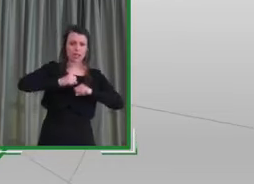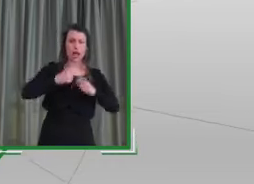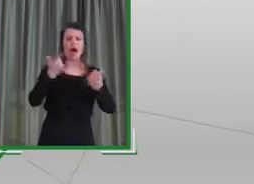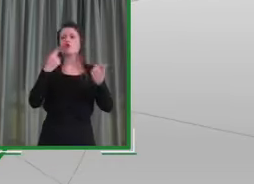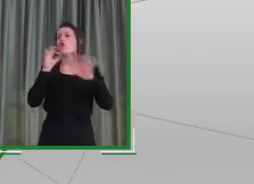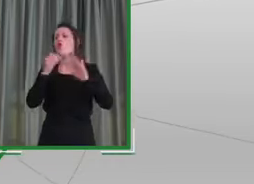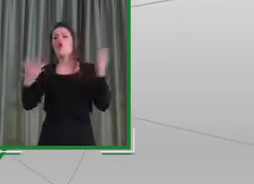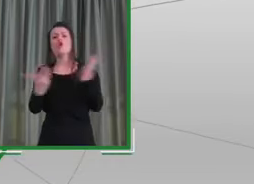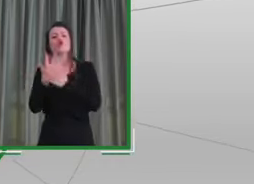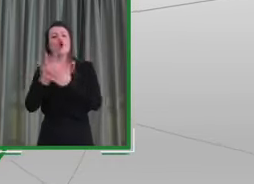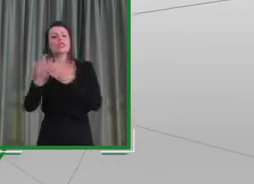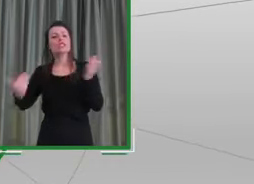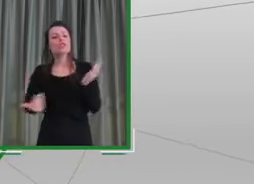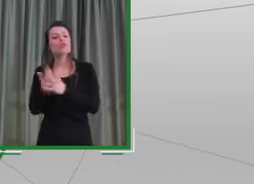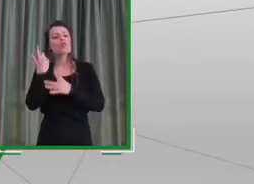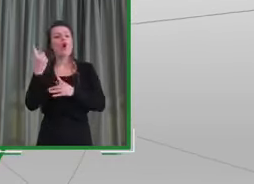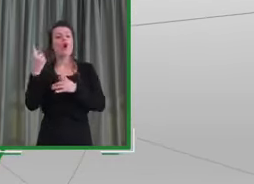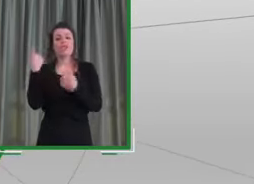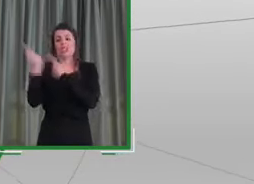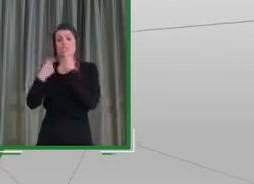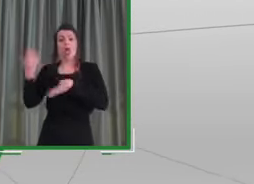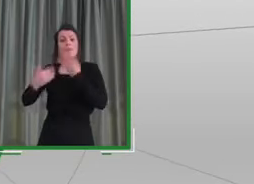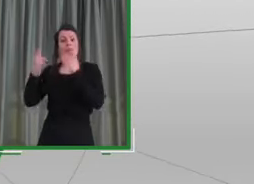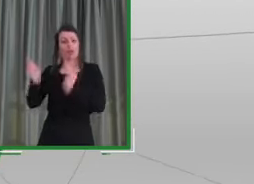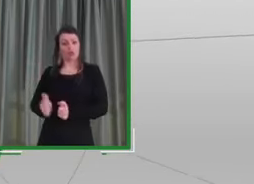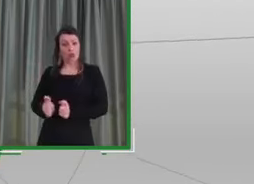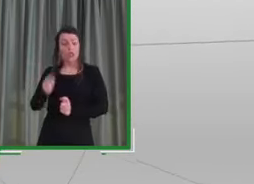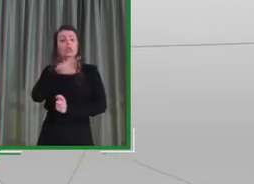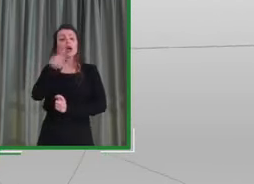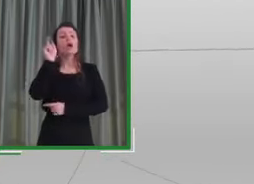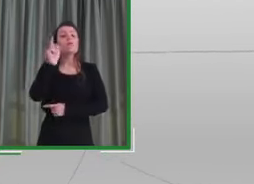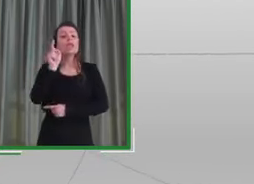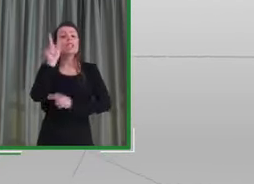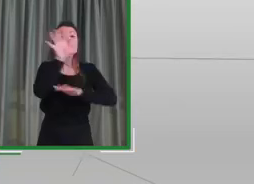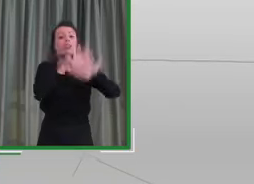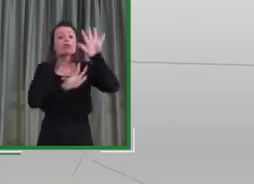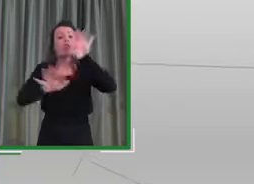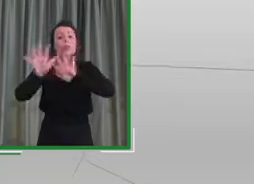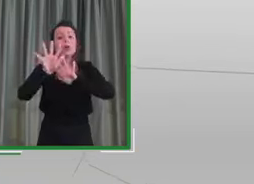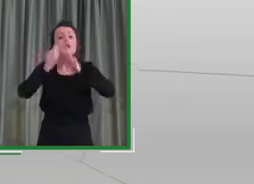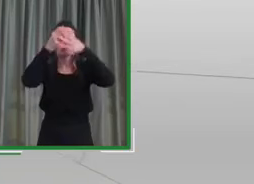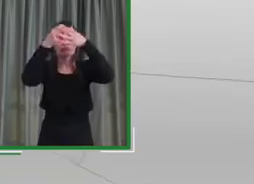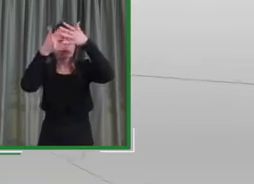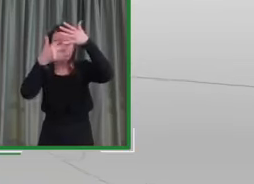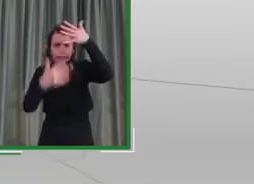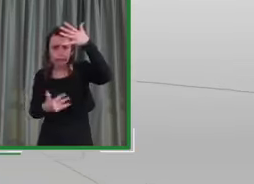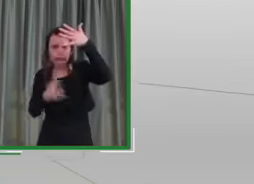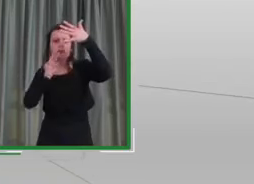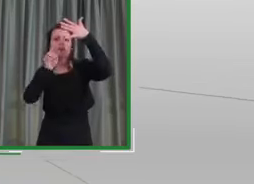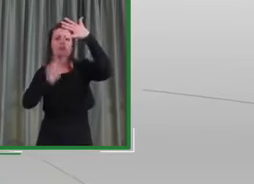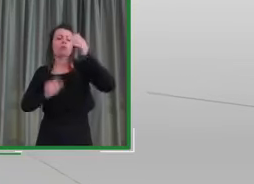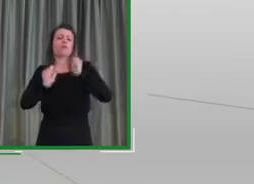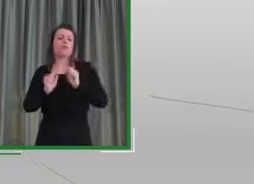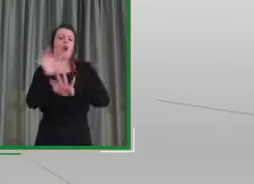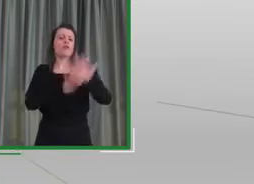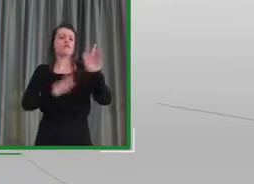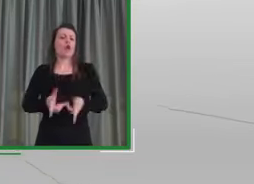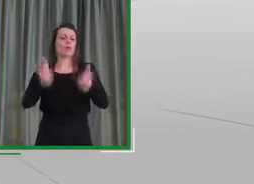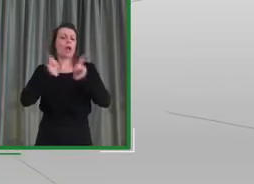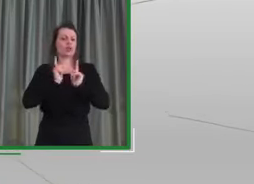sull'emergenza cliccando su informazioni si riescono ad avere tutte quante le informazioni